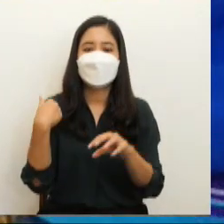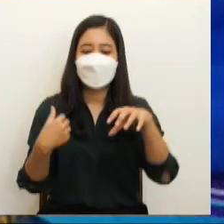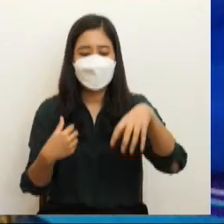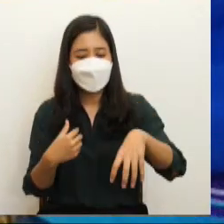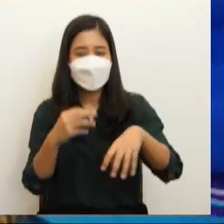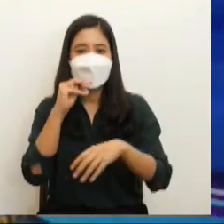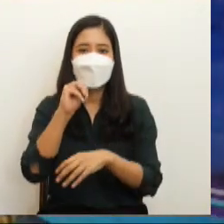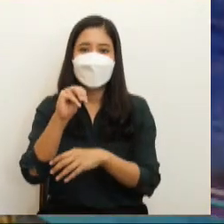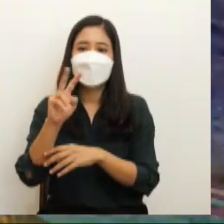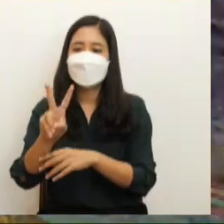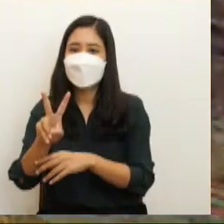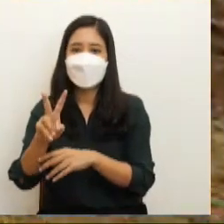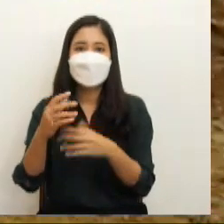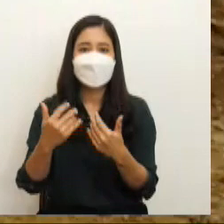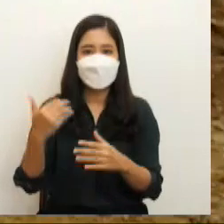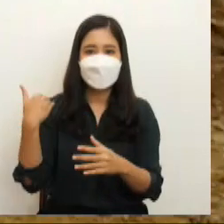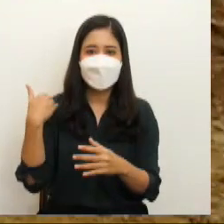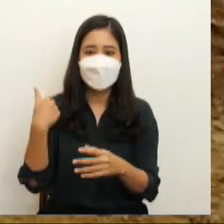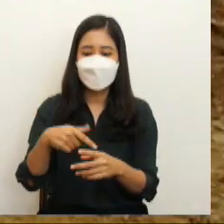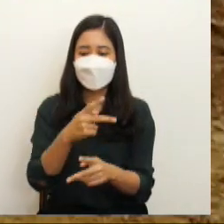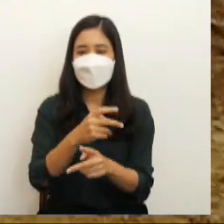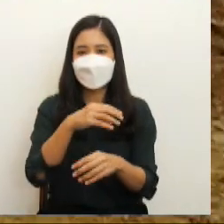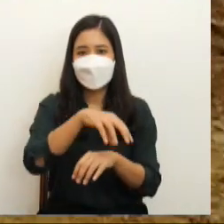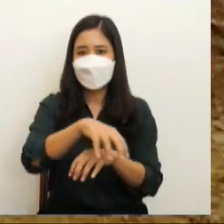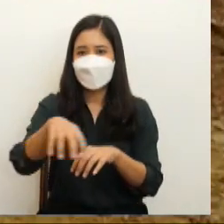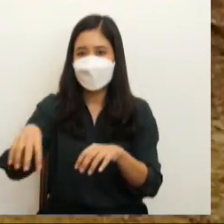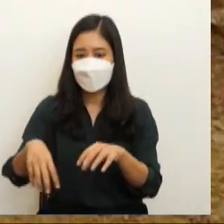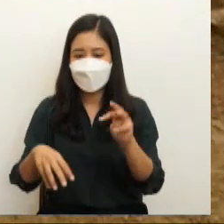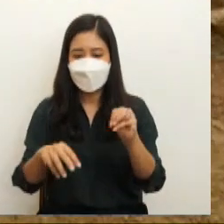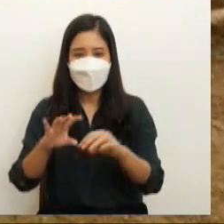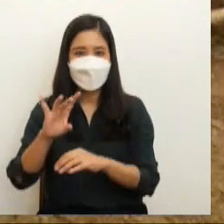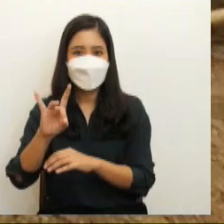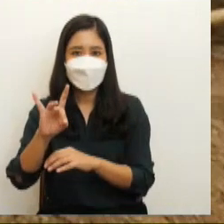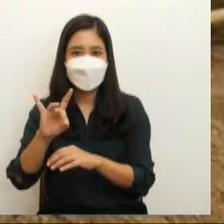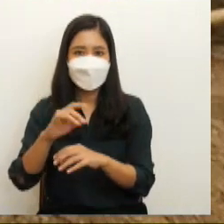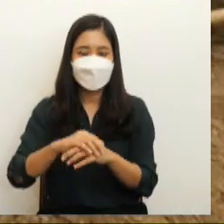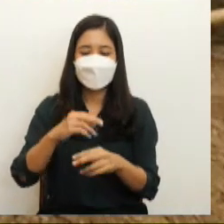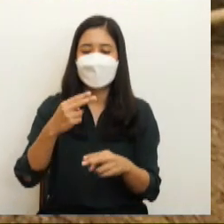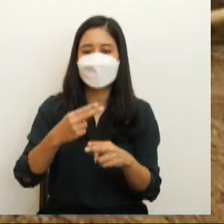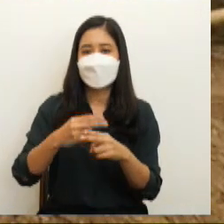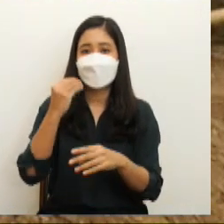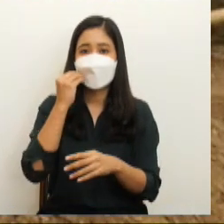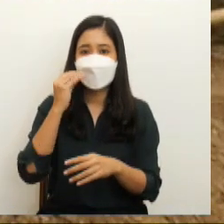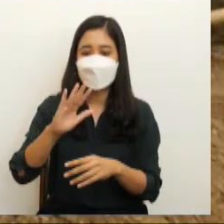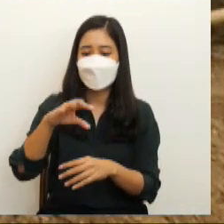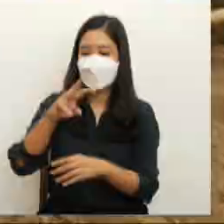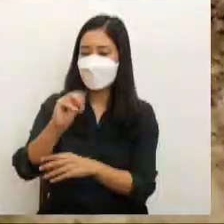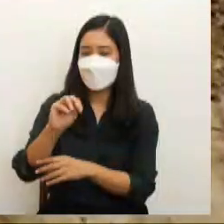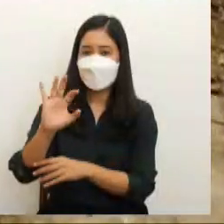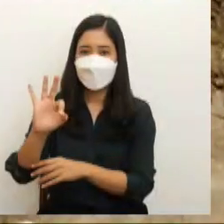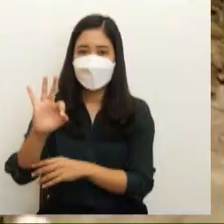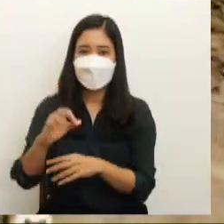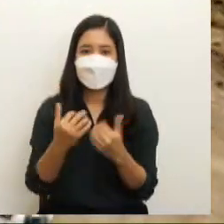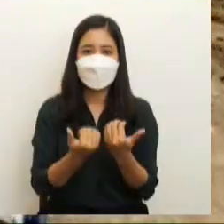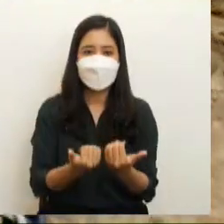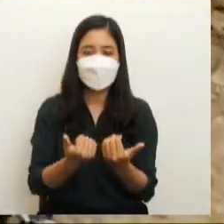บ้านสารพีหมู่6บ้านเมืองทองหมู่8และบ้านร่มโพทองหมู่9 อ่างเก็บน้ำห้วยลอยเนี่ยเป็นโ